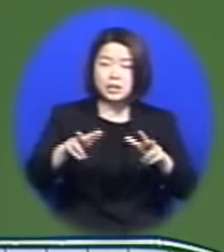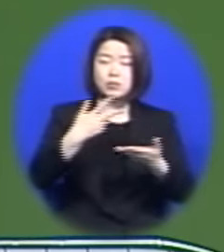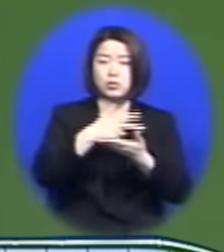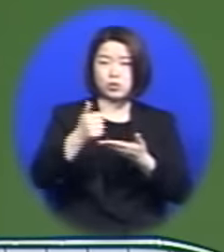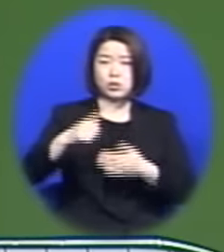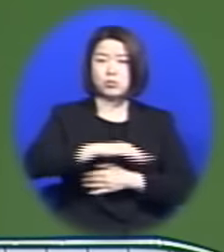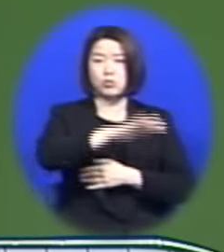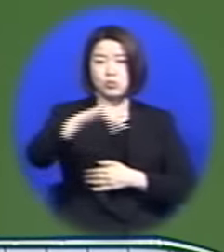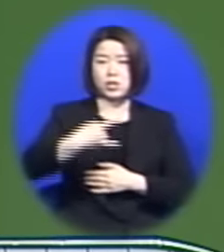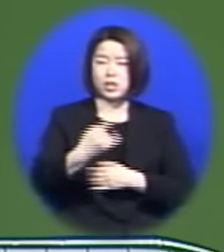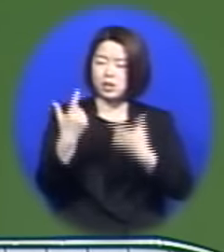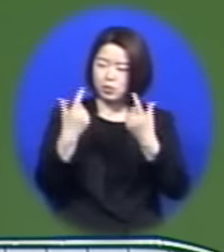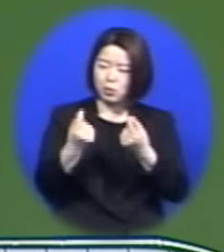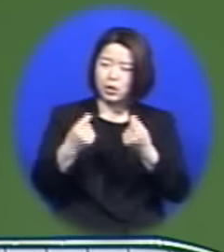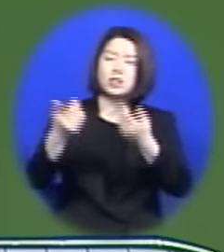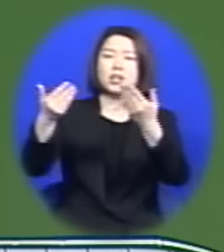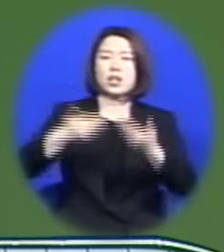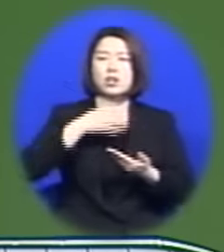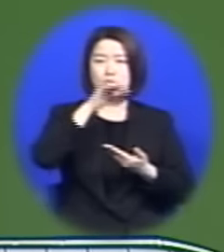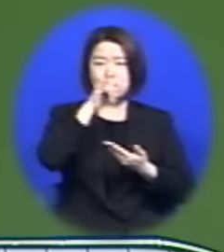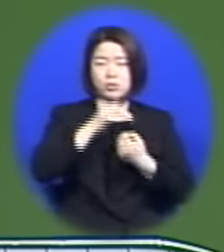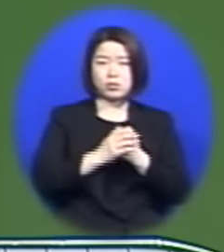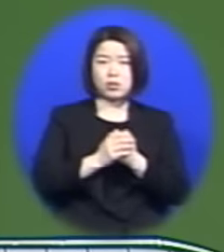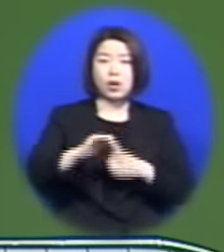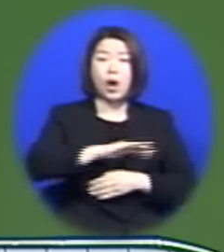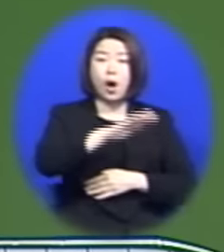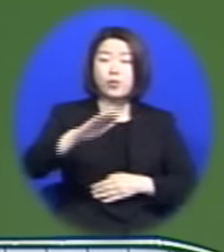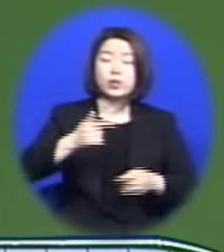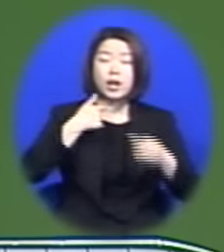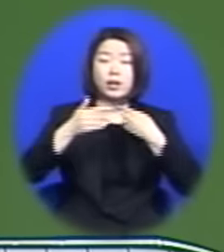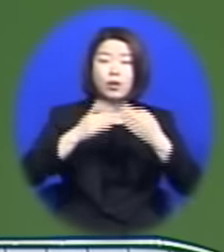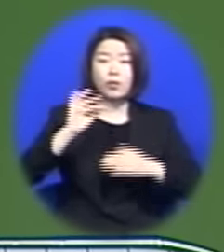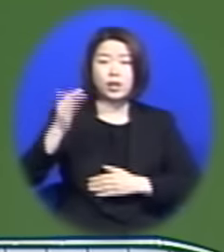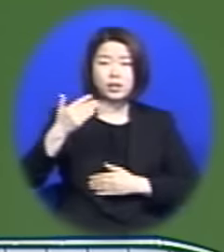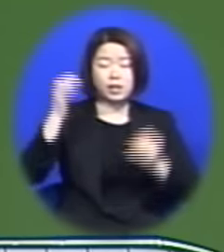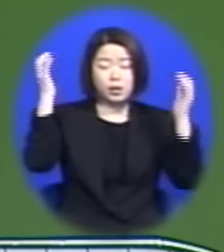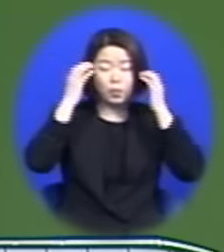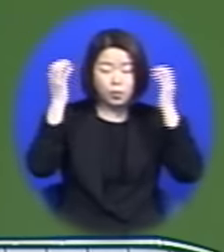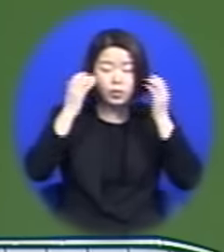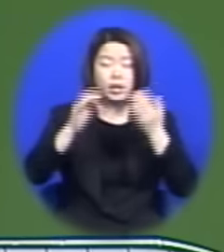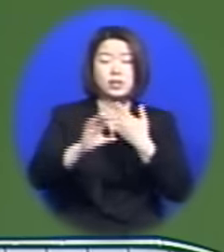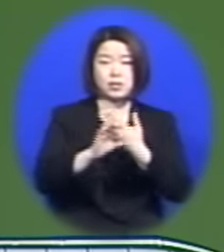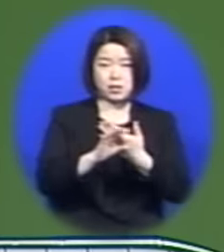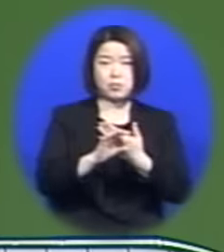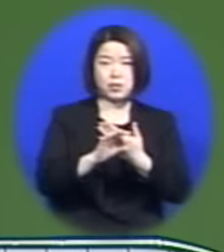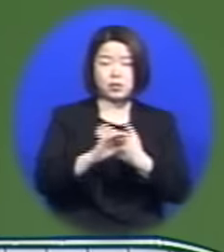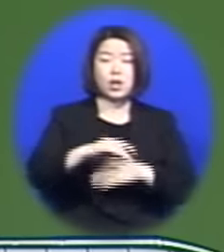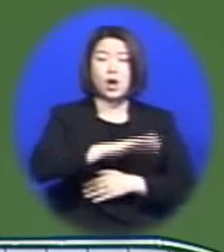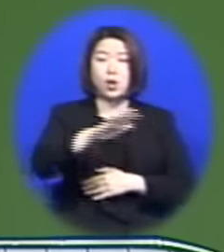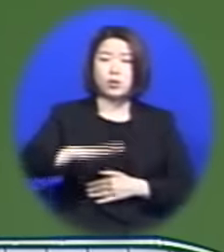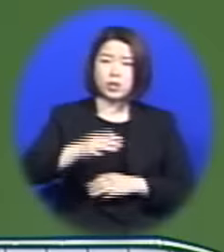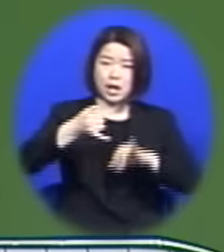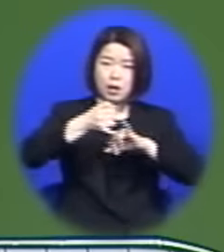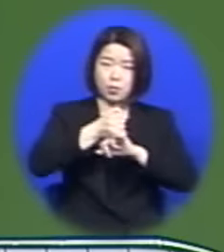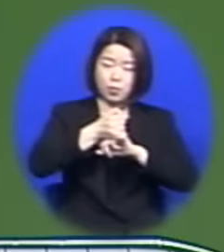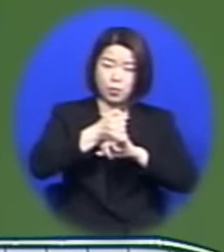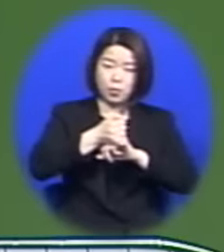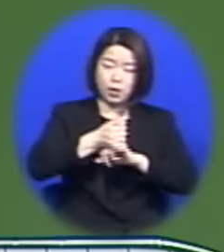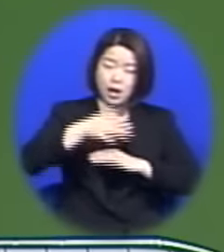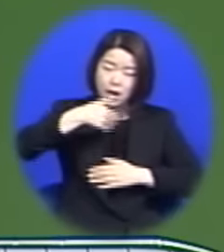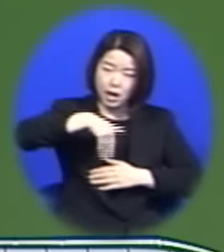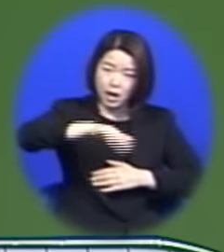이게 똑같이 하세요 우리가 겪어야 될 고난이라면 우리가 반드시 지나가야